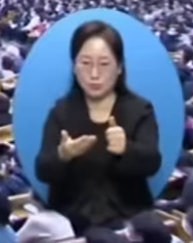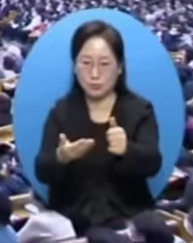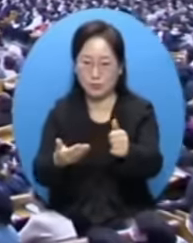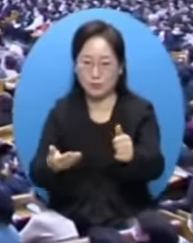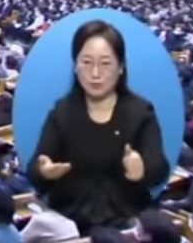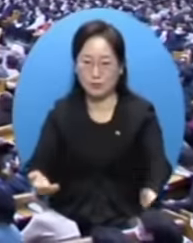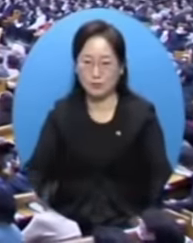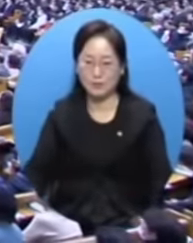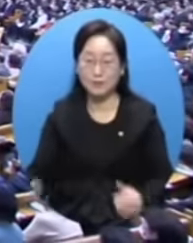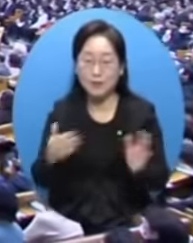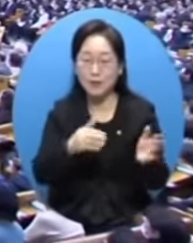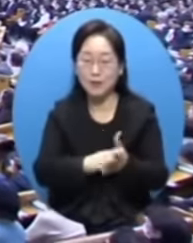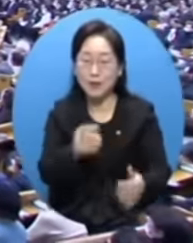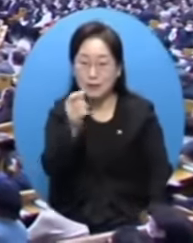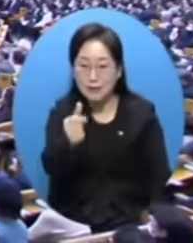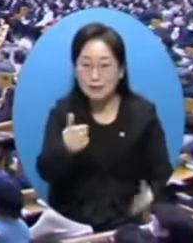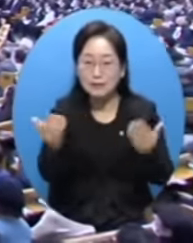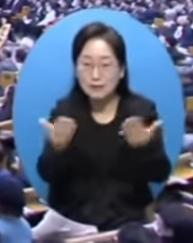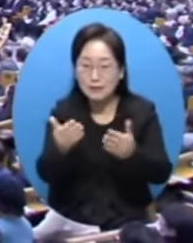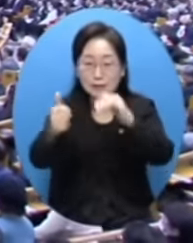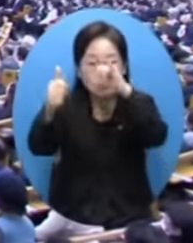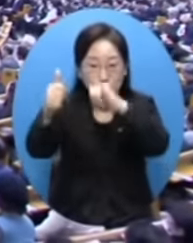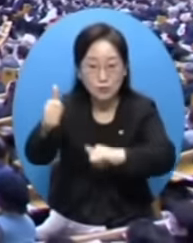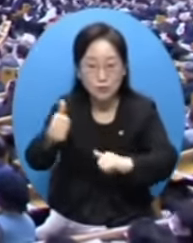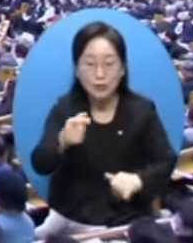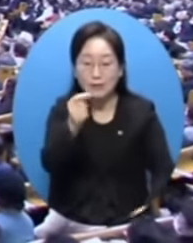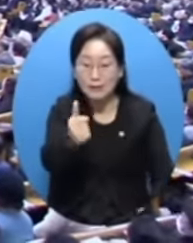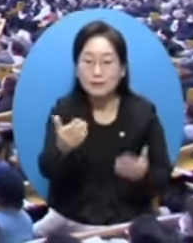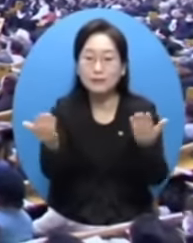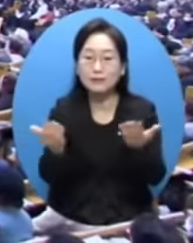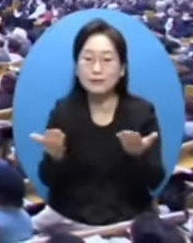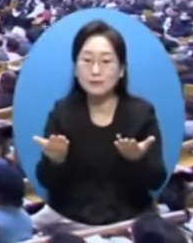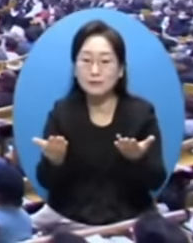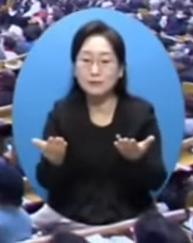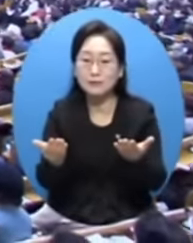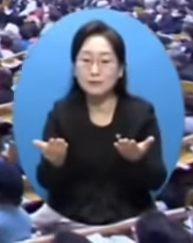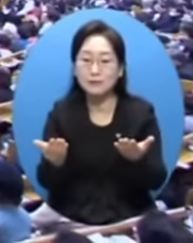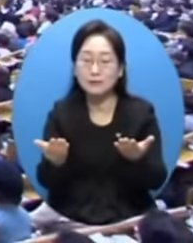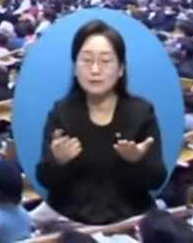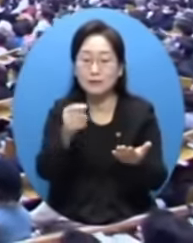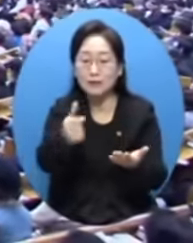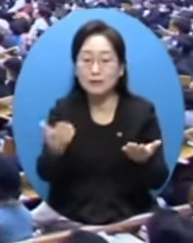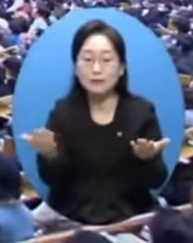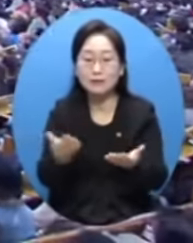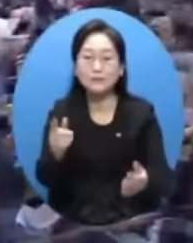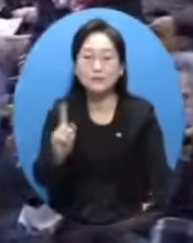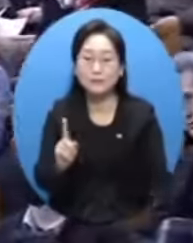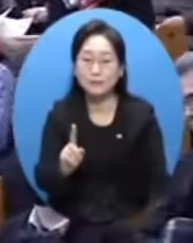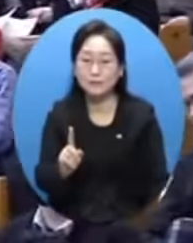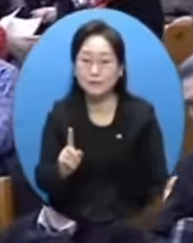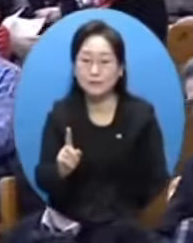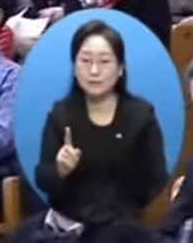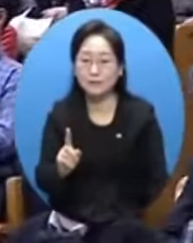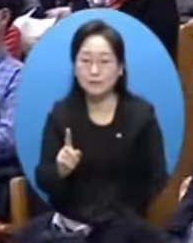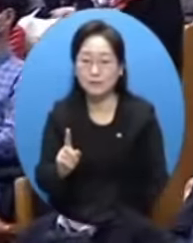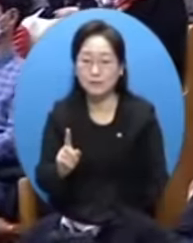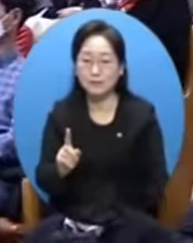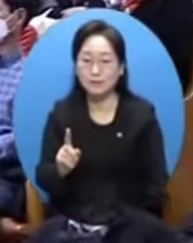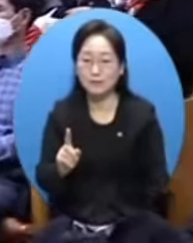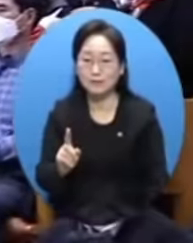아멘 그다음에 적은 일에 충성했다 그랬는데 적은 일 적은 일이라 것은